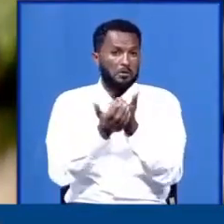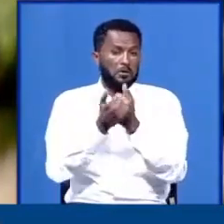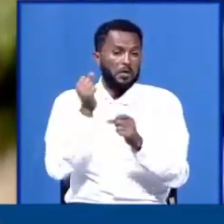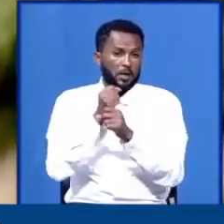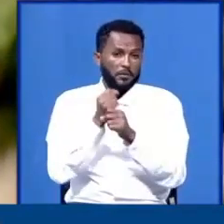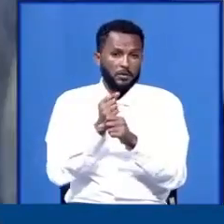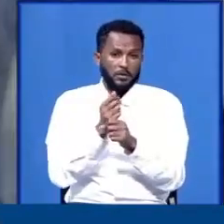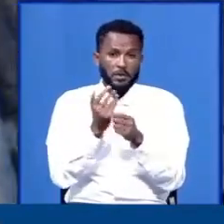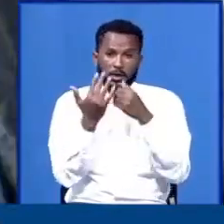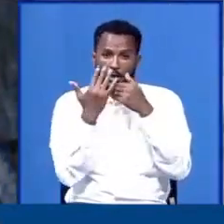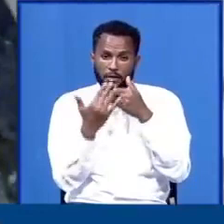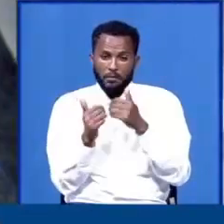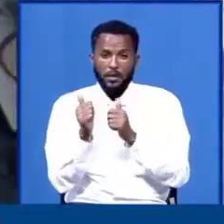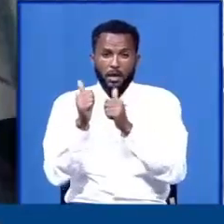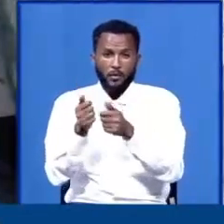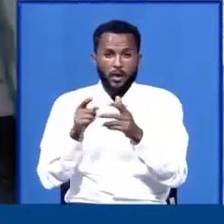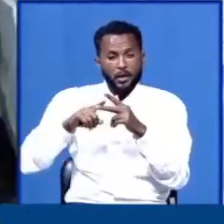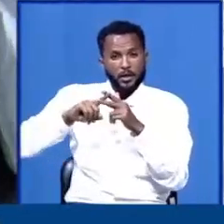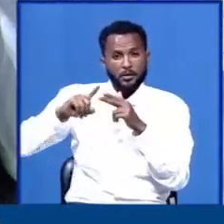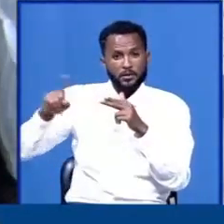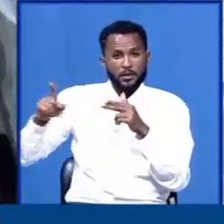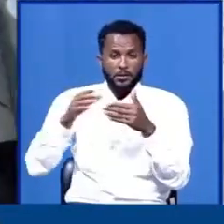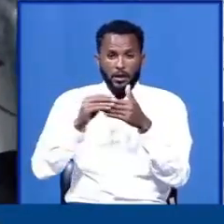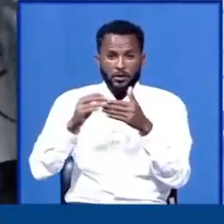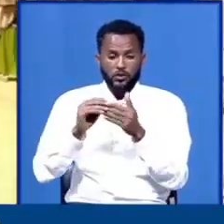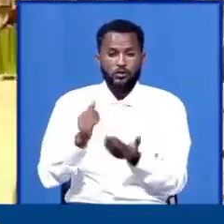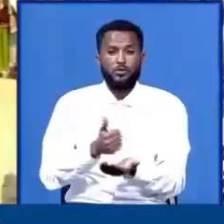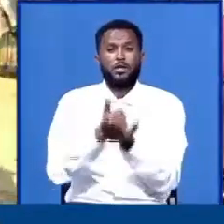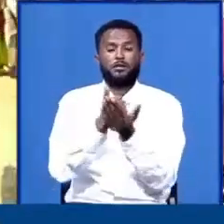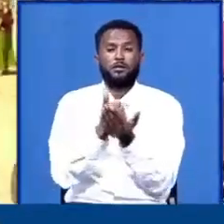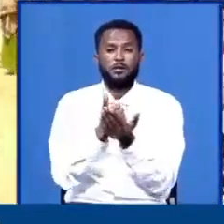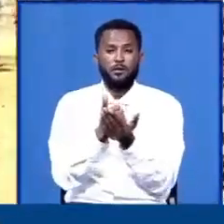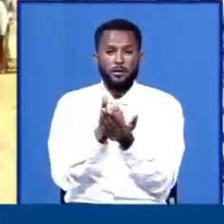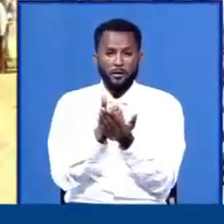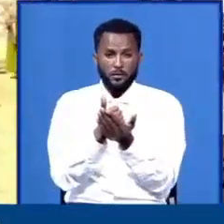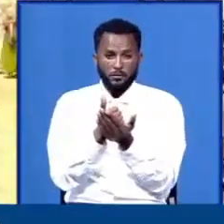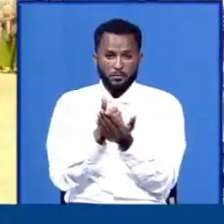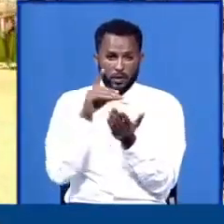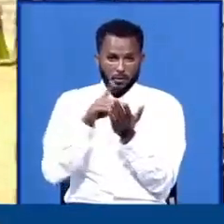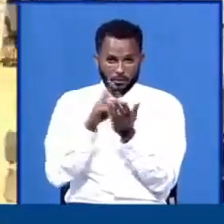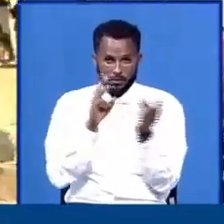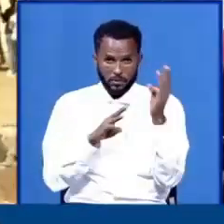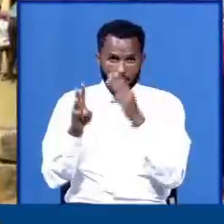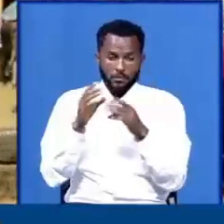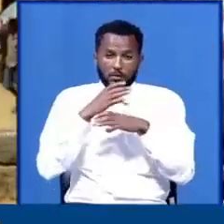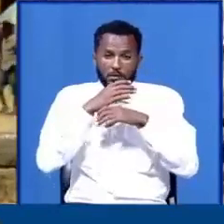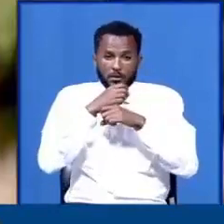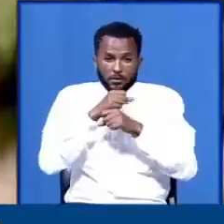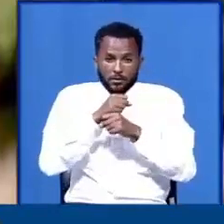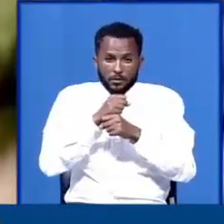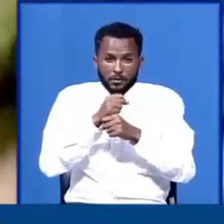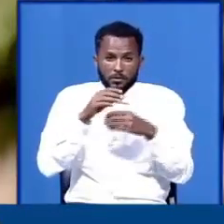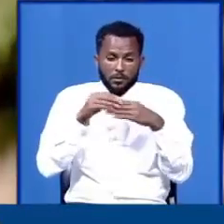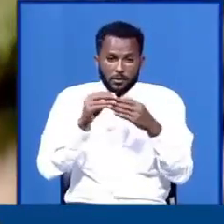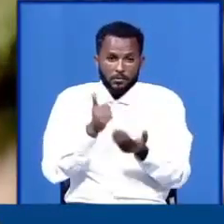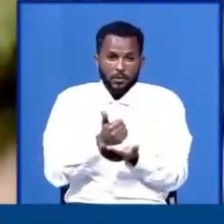ደም ምልጋስ ካብኡ ዝተፈናቐልቲ ናይ ቅርሺ ሓገዝ ምግባር ኣብዚ ከተማ ዝተፀገሙ ኣረጋውያን ቅርሺ